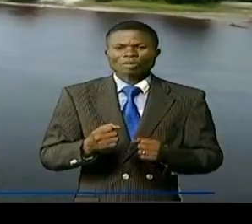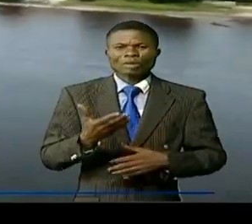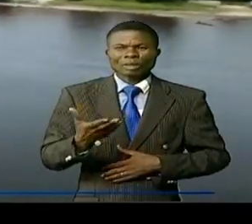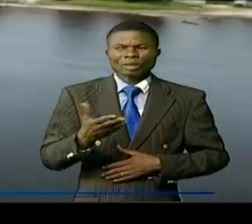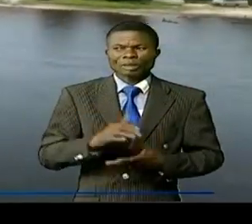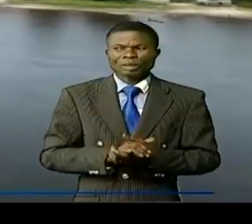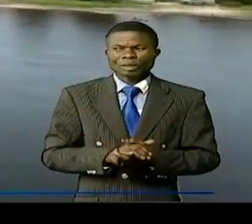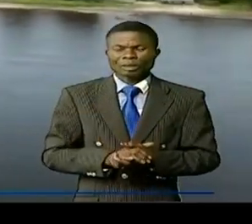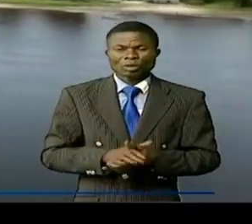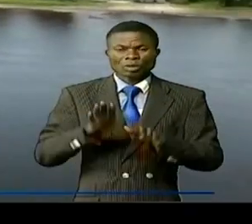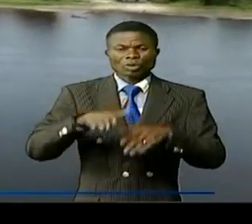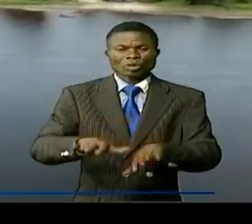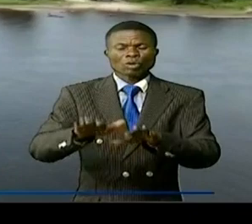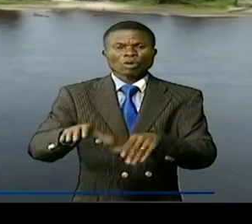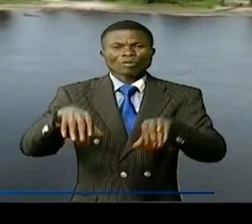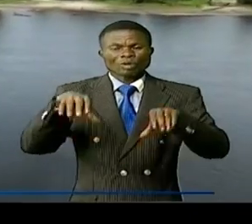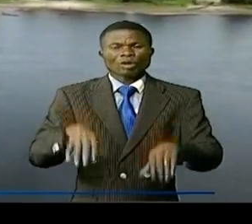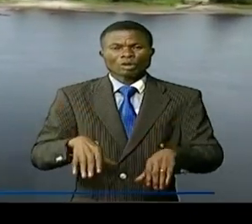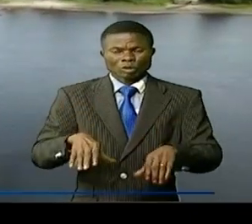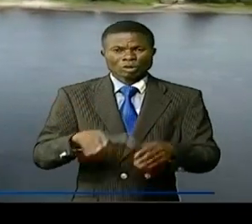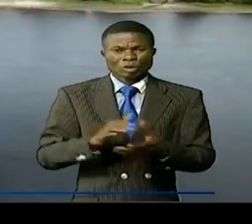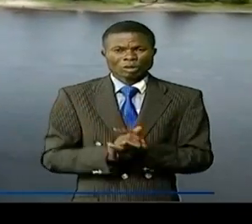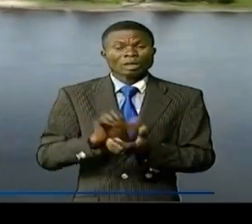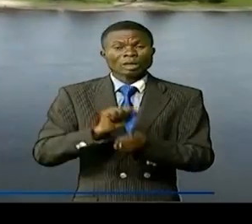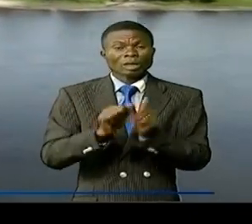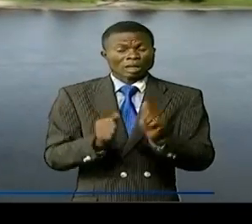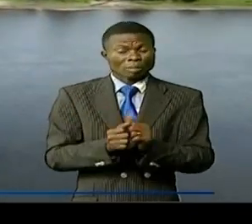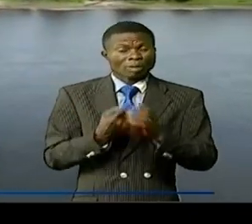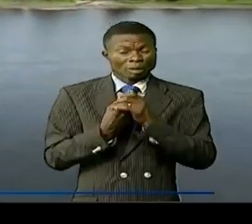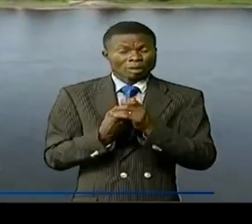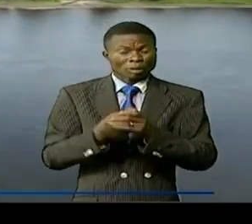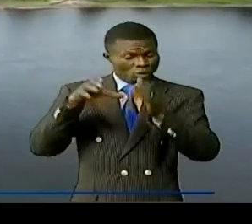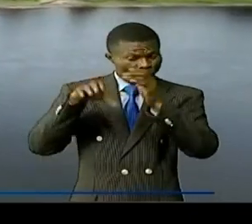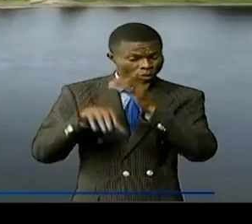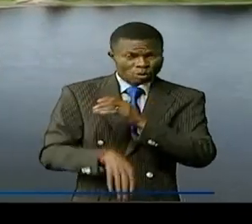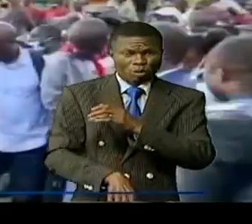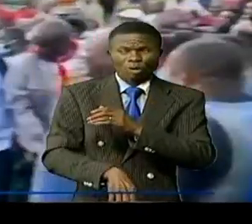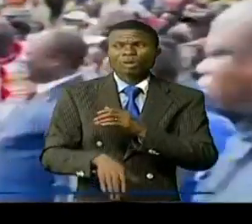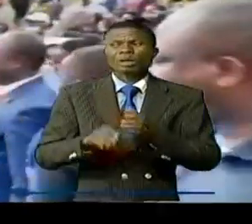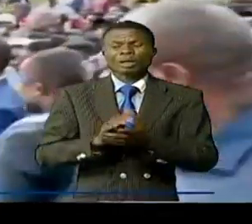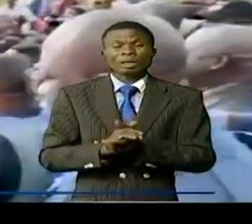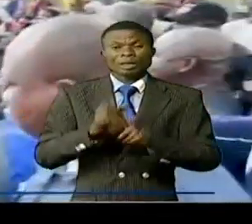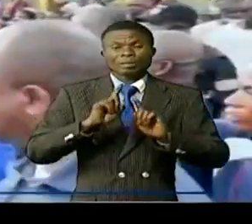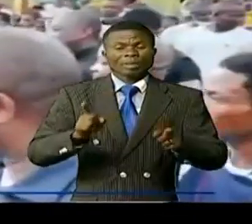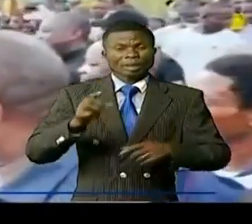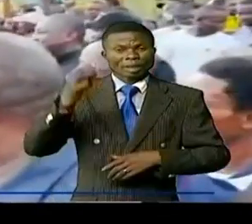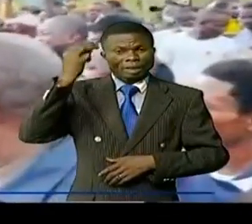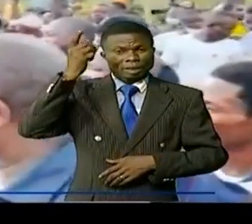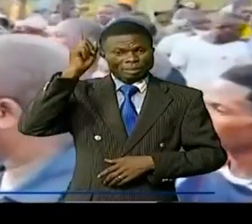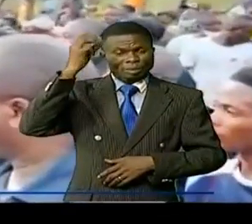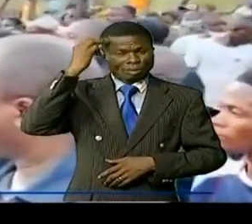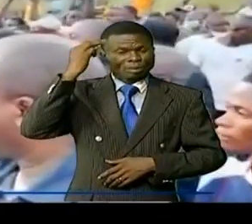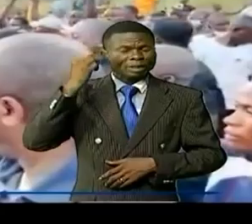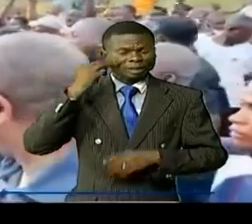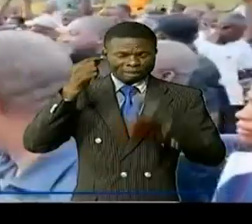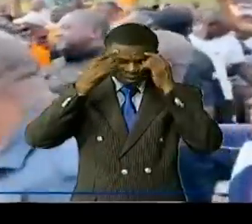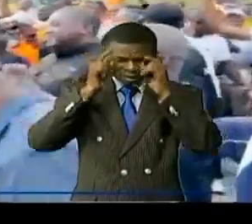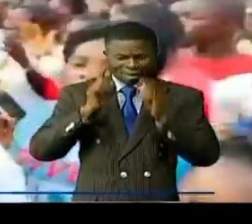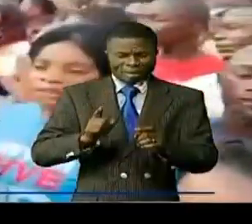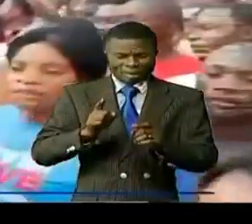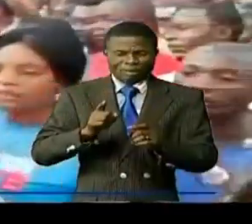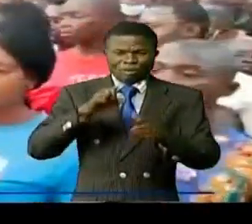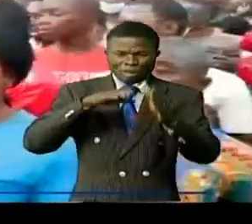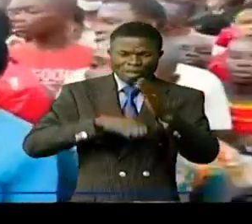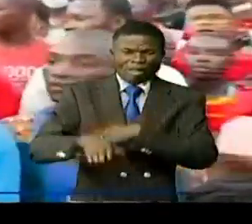L'étendue du fleuve Congo et les risques qu'on peut y rencontrer n'ont eu aucun effet sur la détermination du Premier ministre Jean-Michel Sama